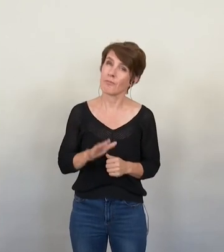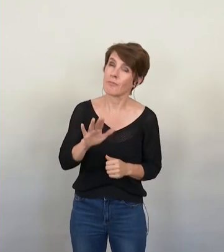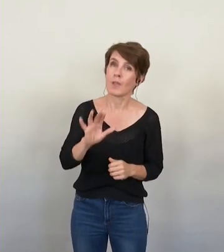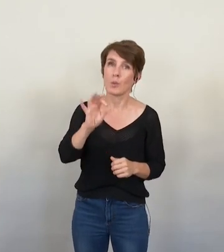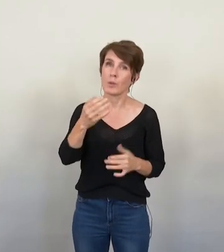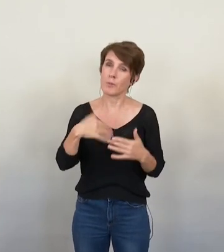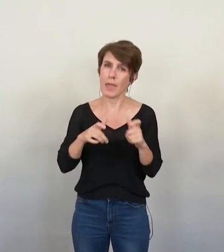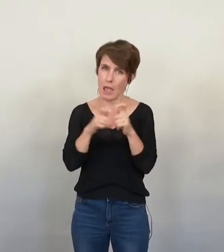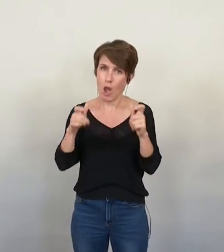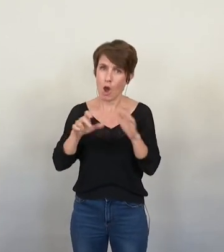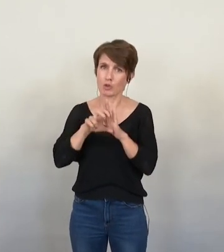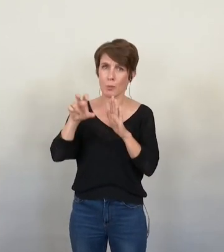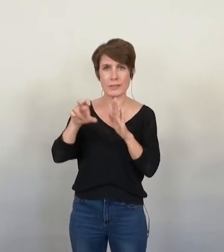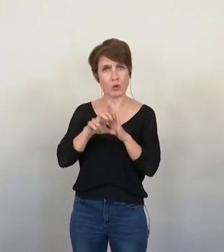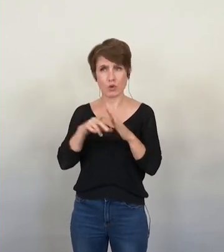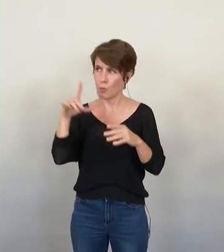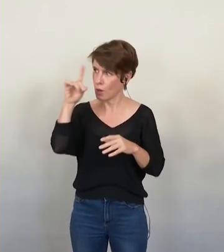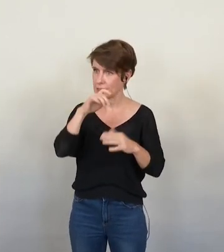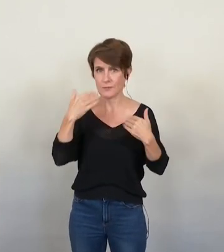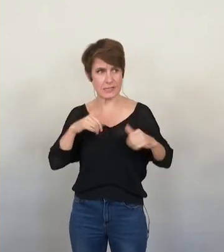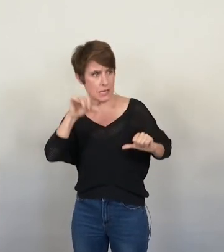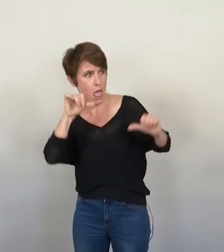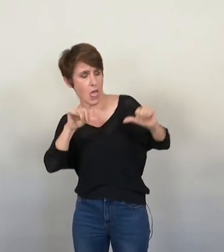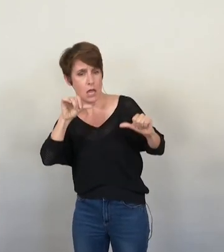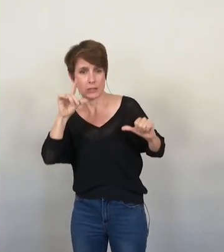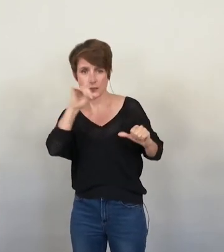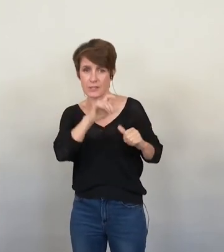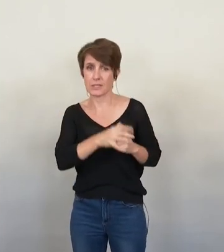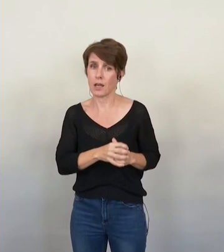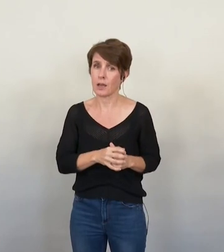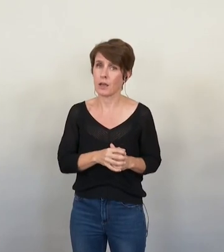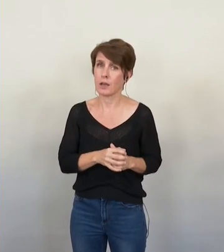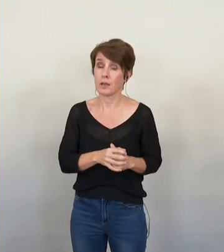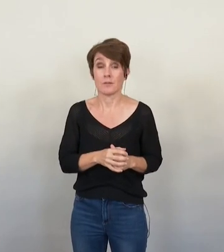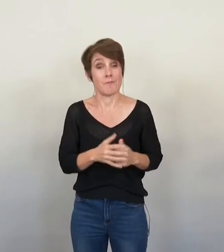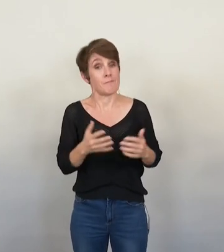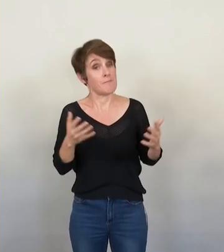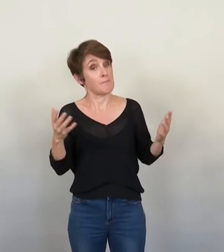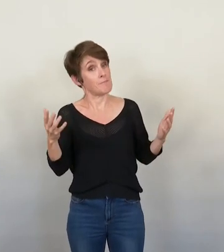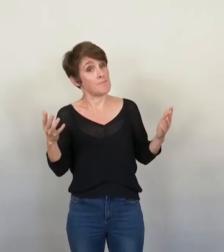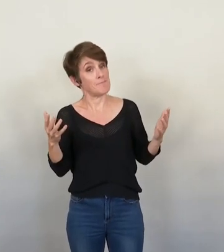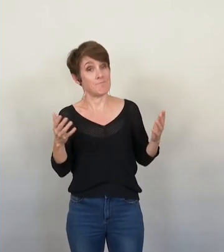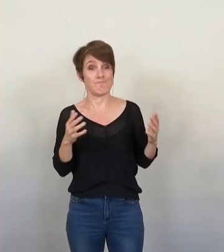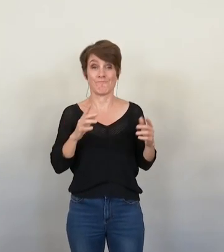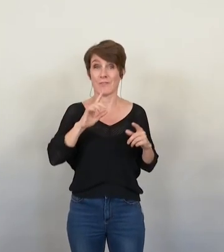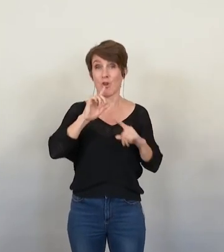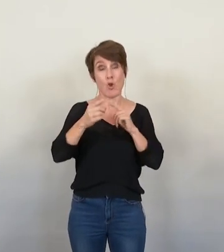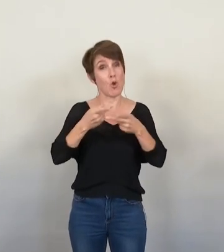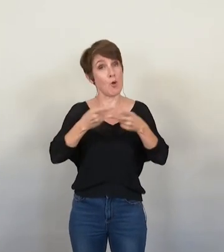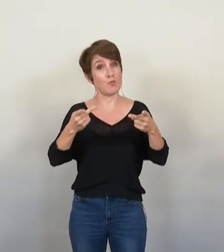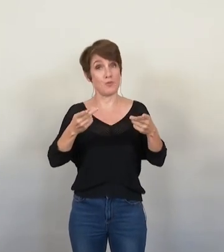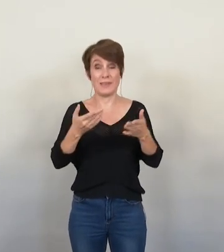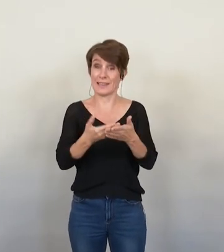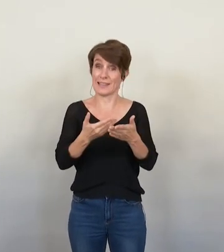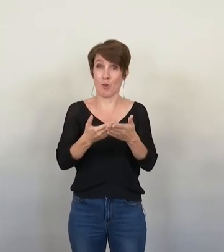à à être compétitive quoi c'est voilà c'est le principe de la commande publique vous pouvez poser les mêmes